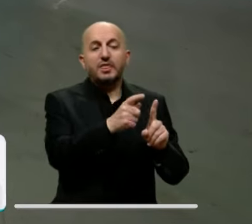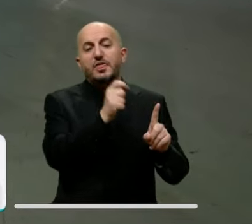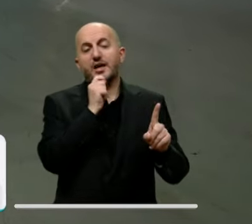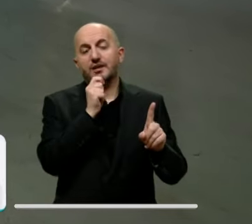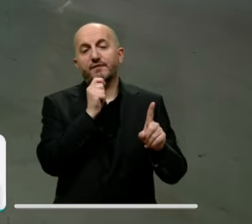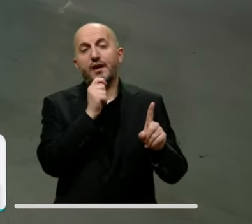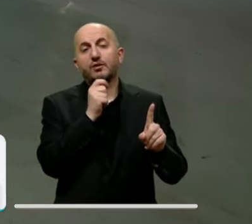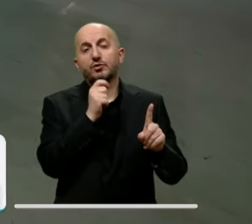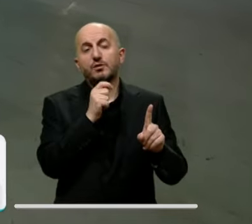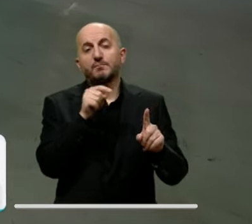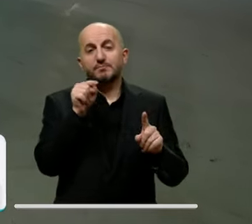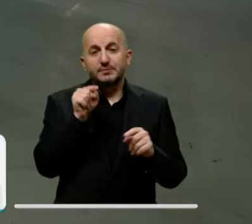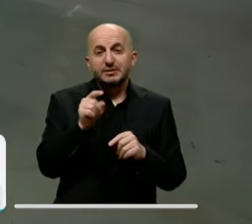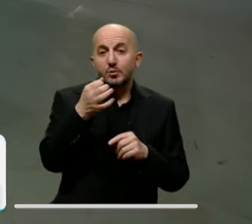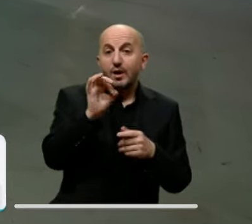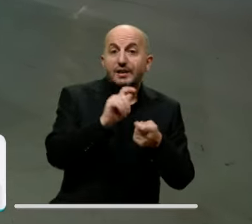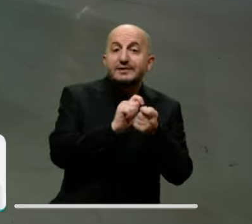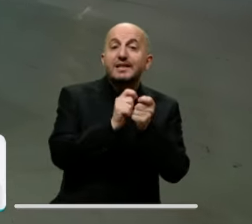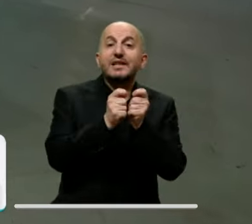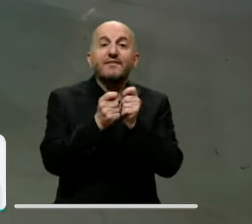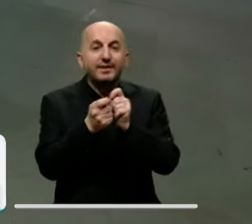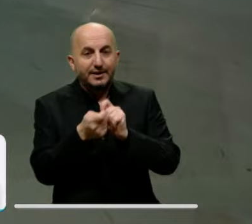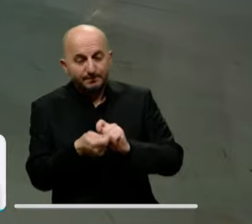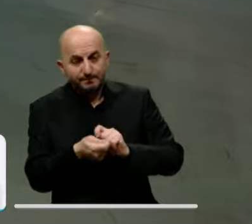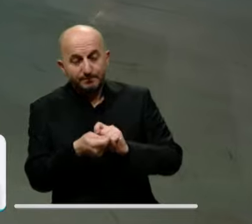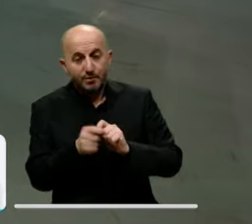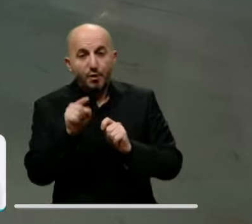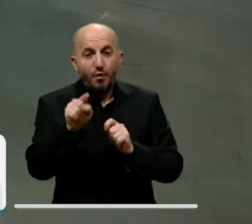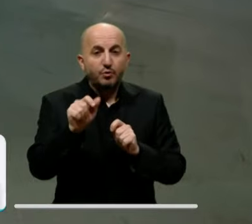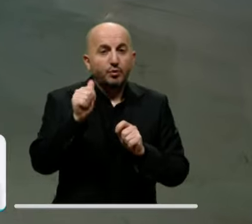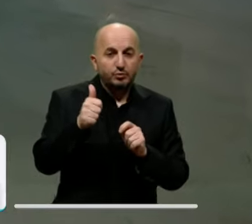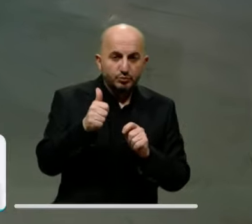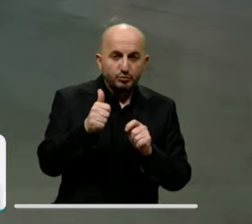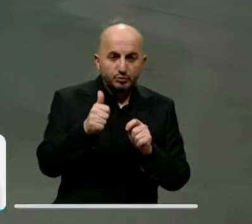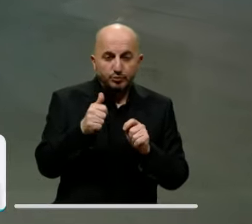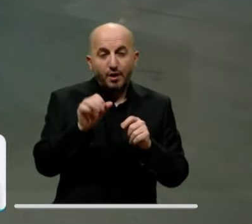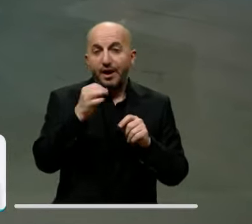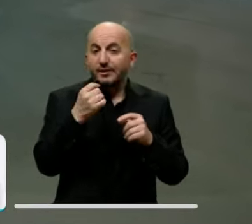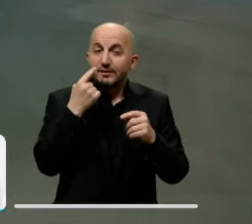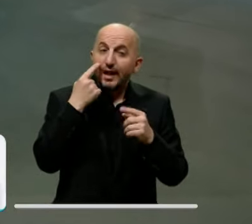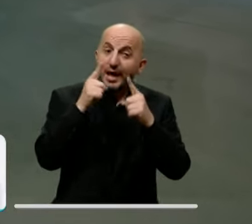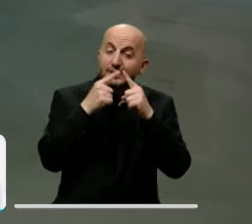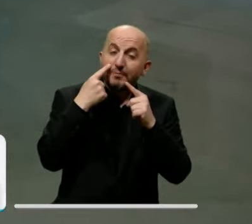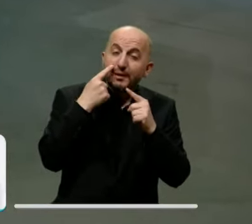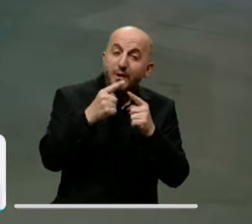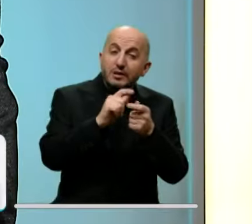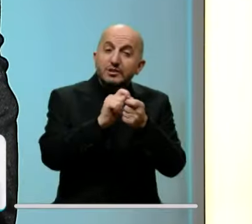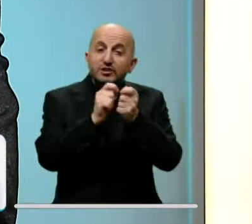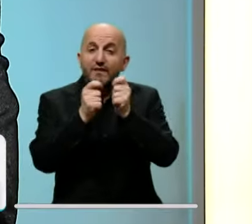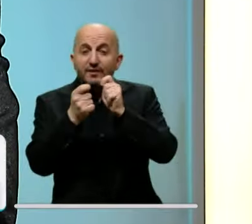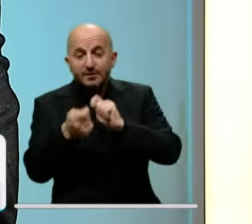Biz bunu altına s Biz bunu altına çevirelim O günkü kur üzerinden Biz bunu altına